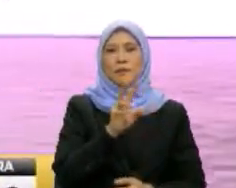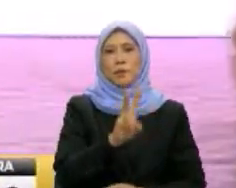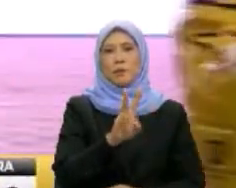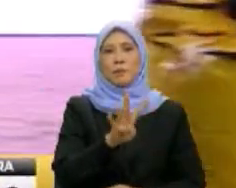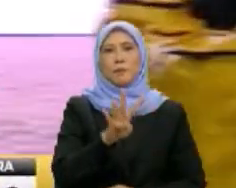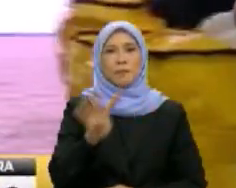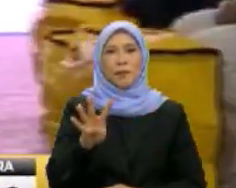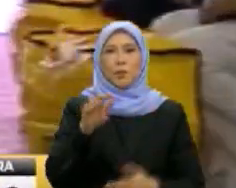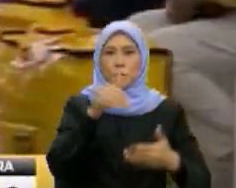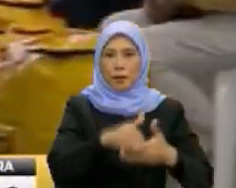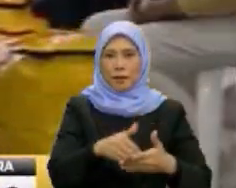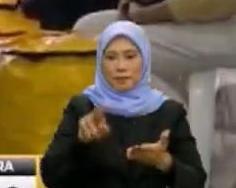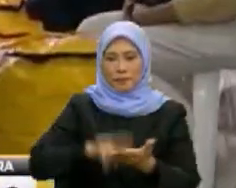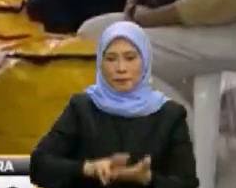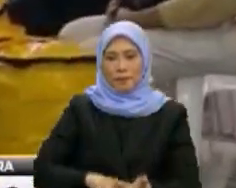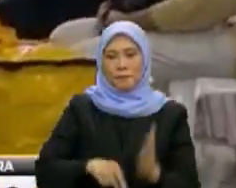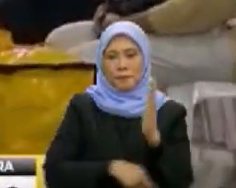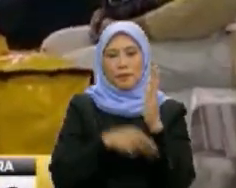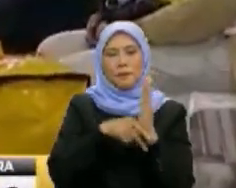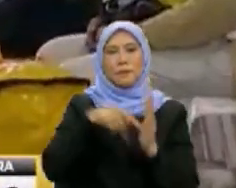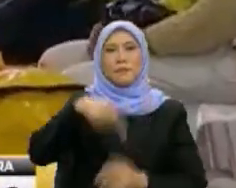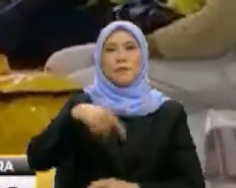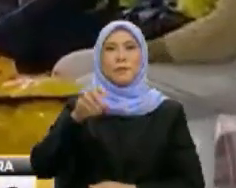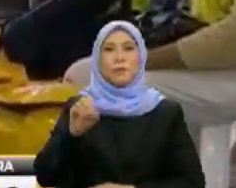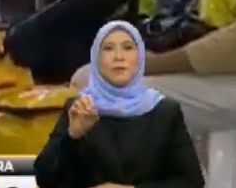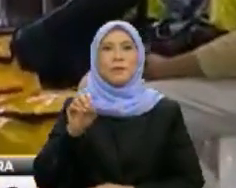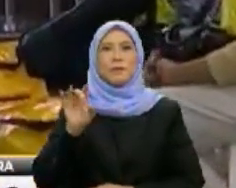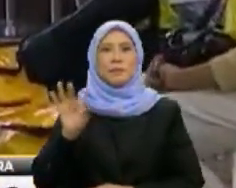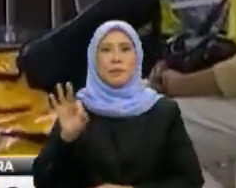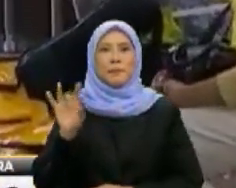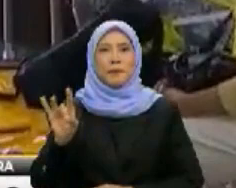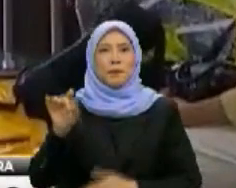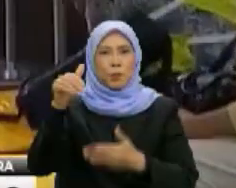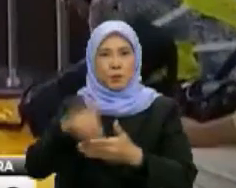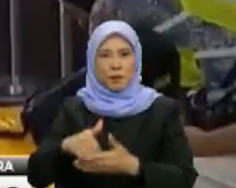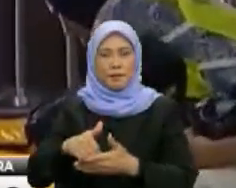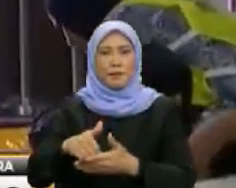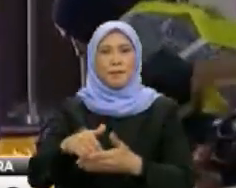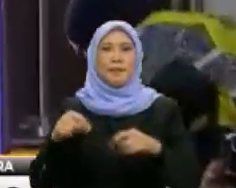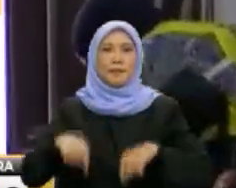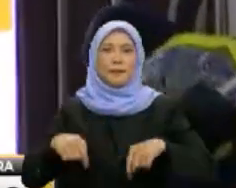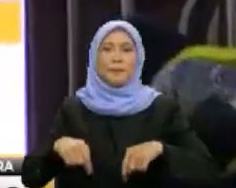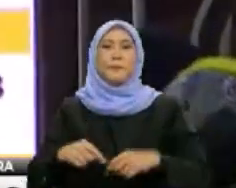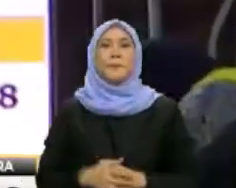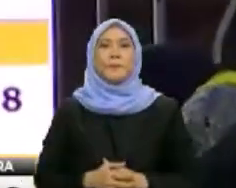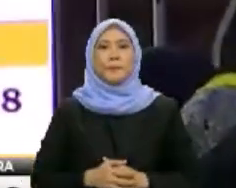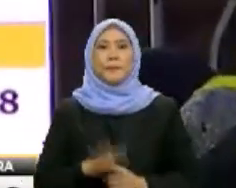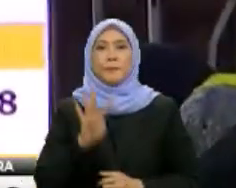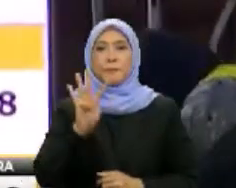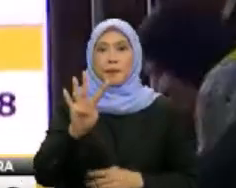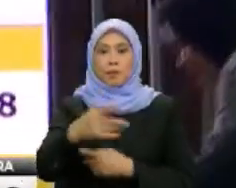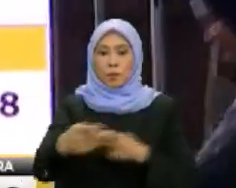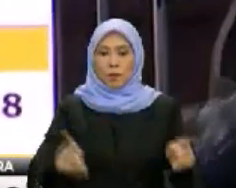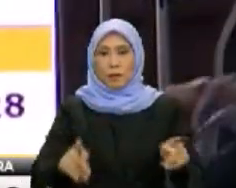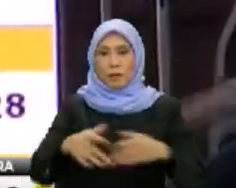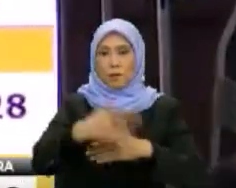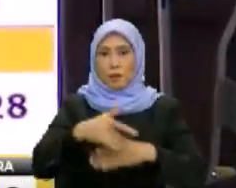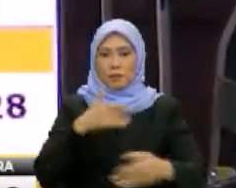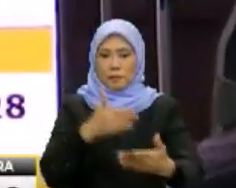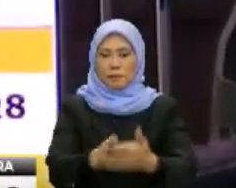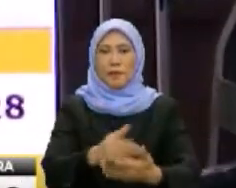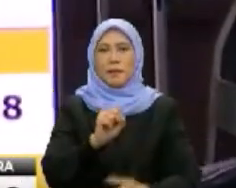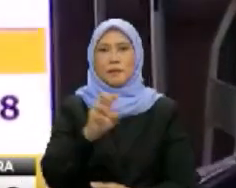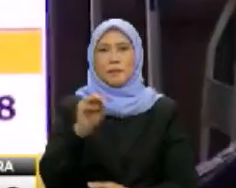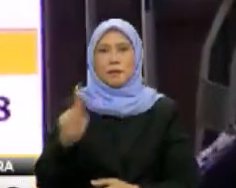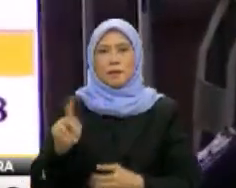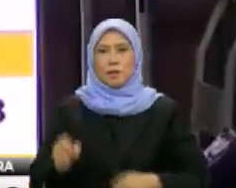206,744 pengundi berdaftar bagi Parlimen P098 Gombak telah mengundi hari ini. Empat peti undi awal tiba di